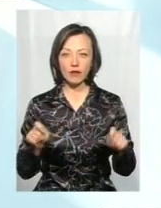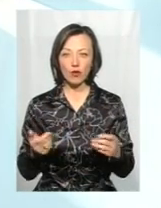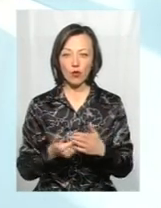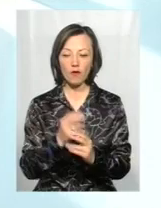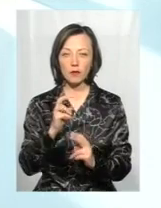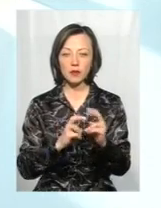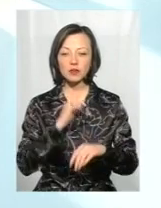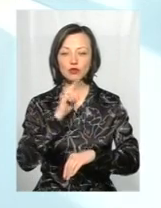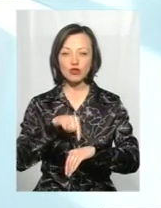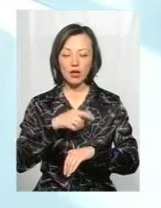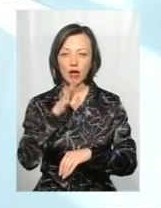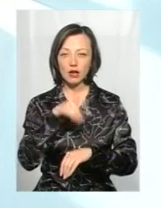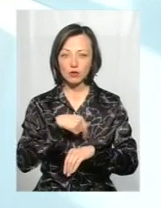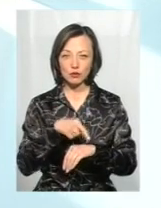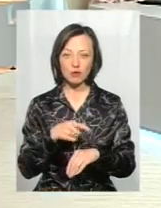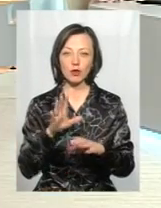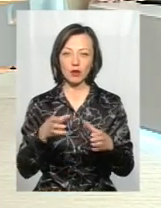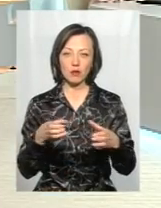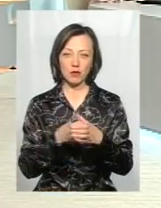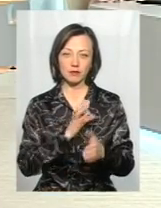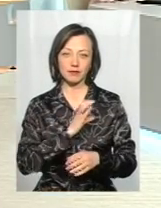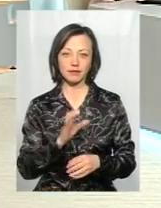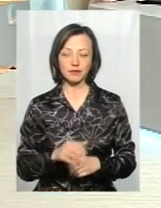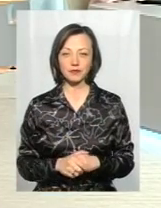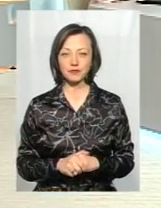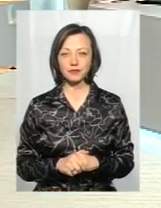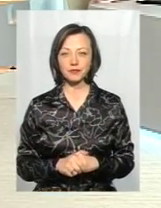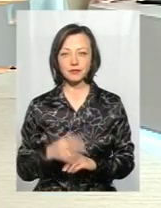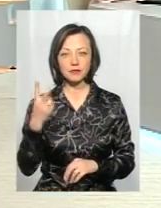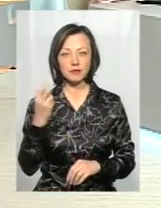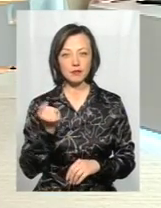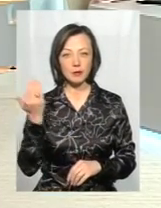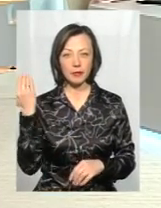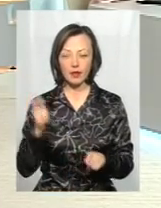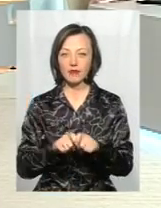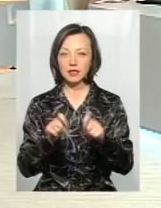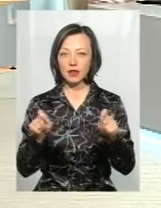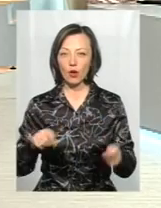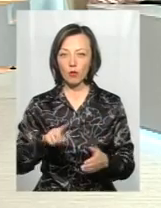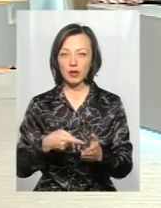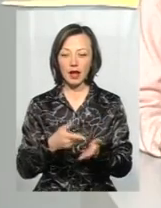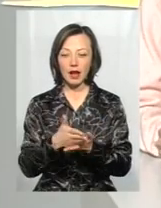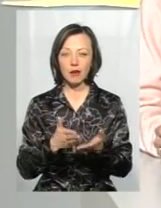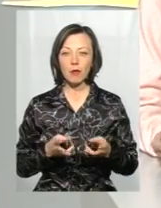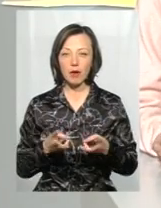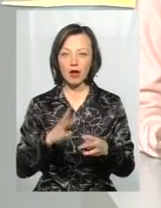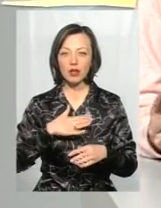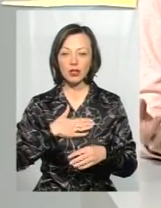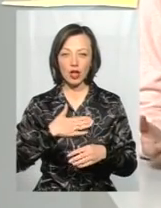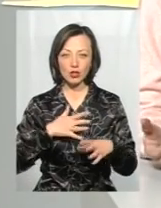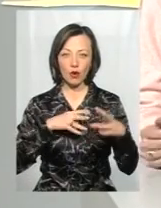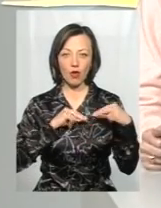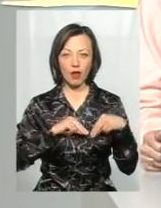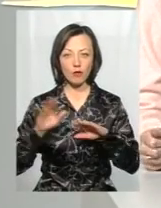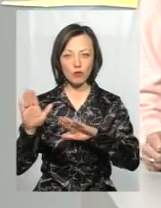і з часом ми станемо самодостатньою громадою. І два тижні тому ви відкрили комунальну хлібопекарню. Наші колеги з бюро новин